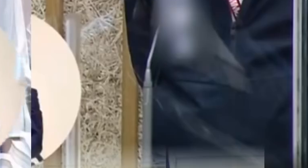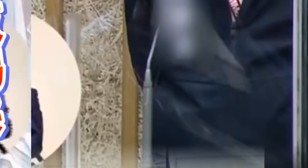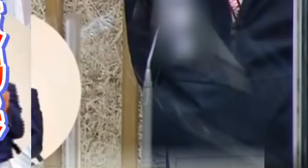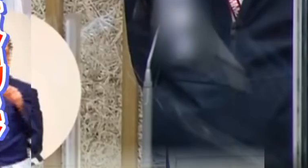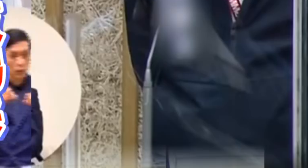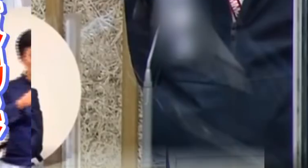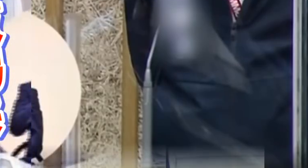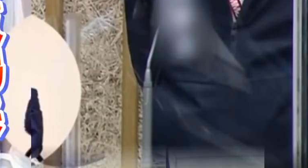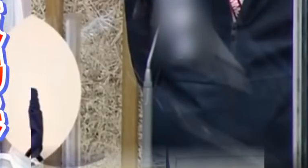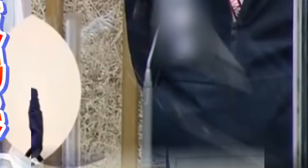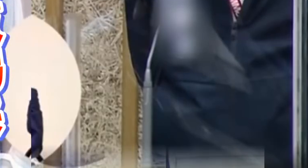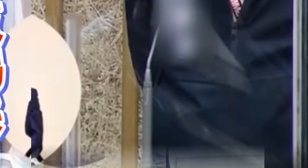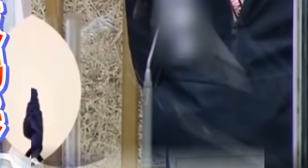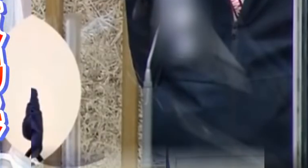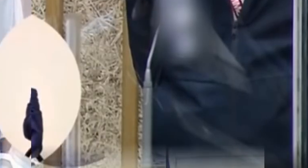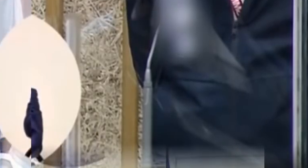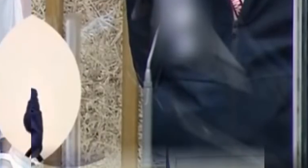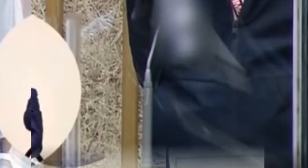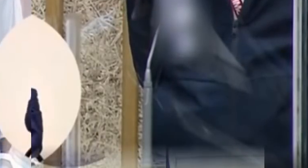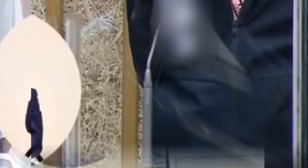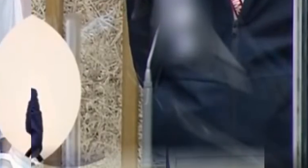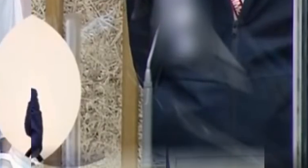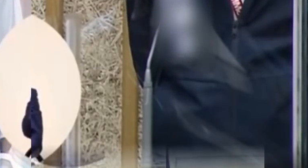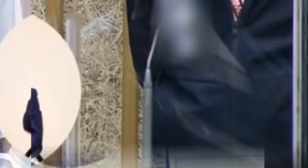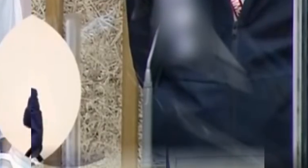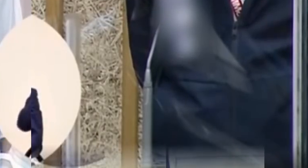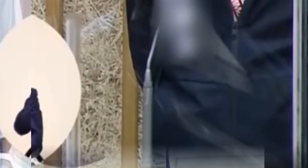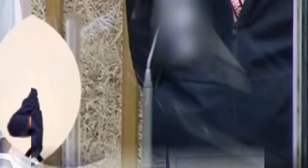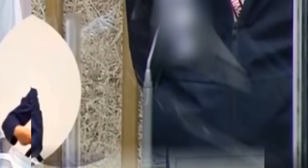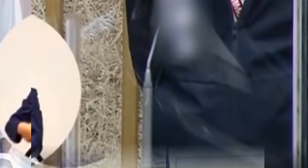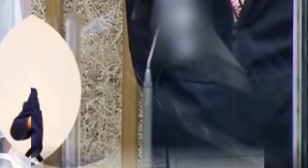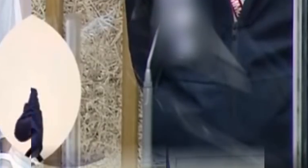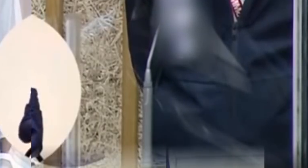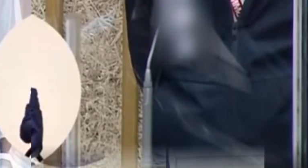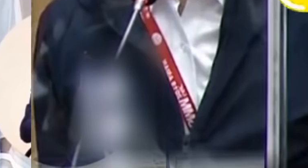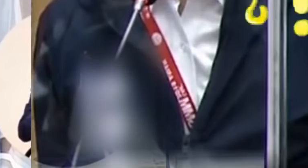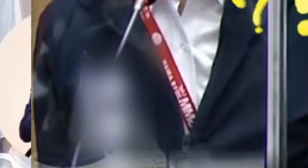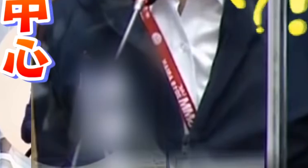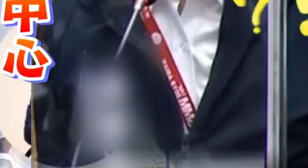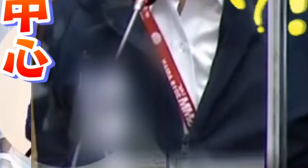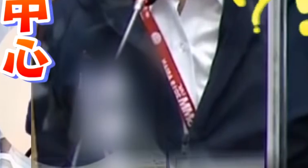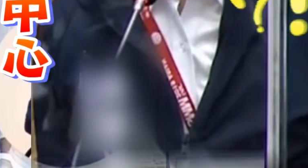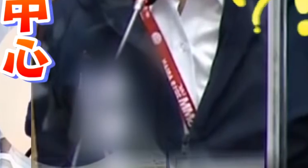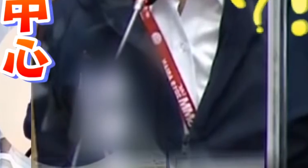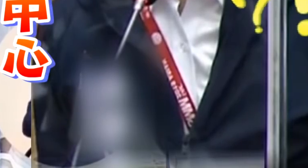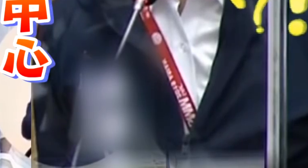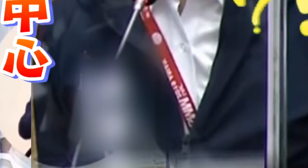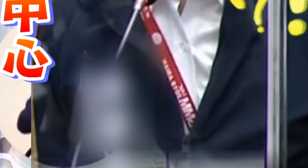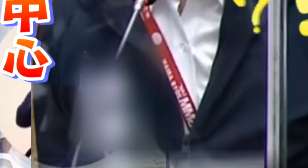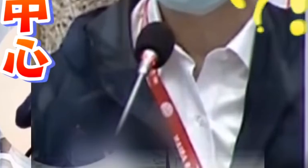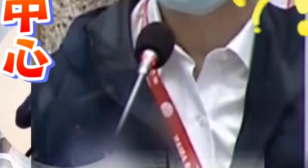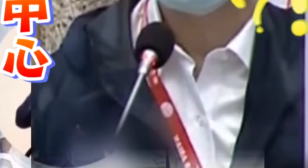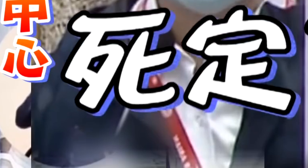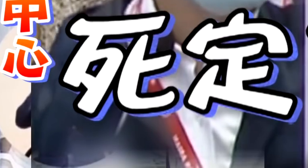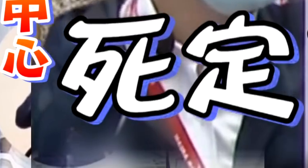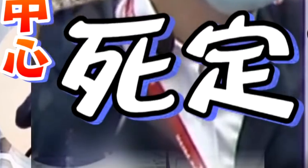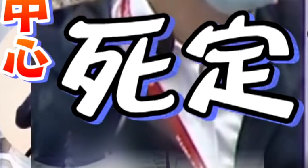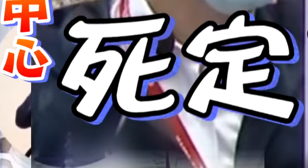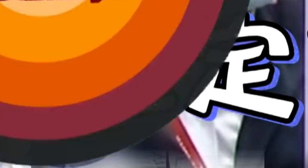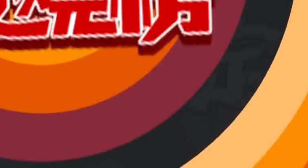我还是要为你的勇气呢喝彩，因为你点破了陈市长的牛皮哦。七座的运动中心没有新